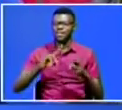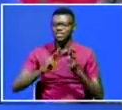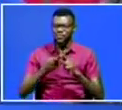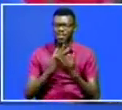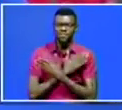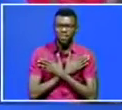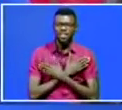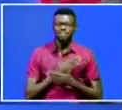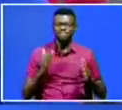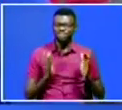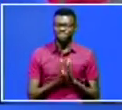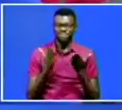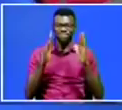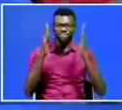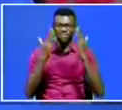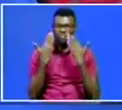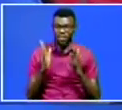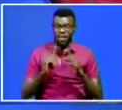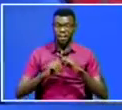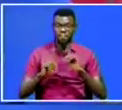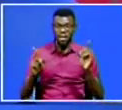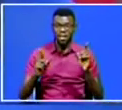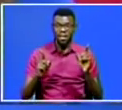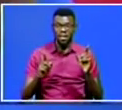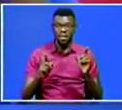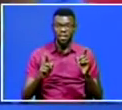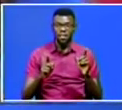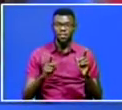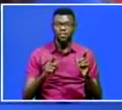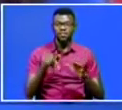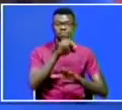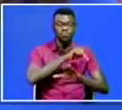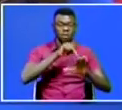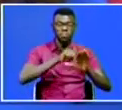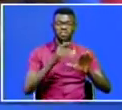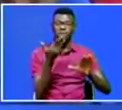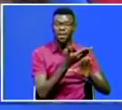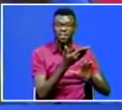bila shaka pia walimpatia kongole. Lakini wanasema kuwa yote haiwezekani kama mwalimu mkuu mwenyewe